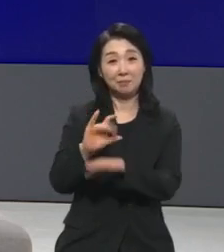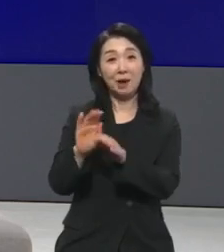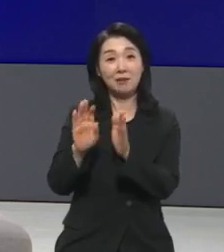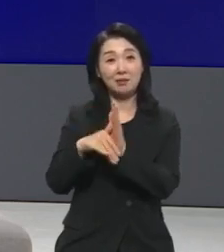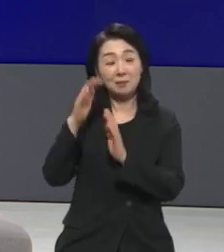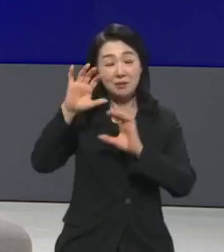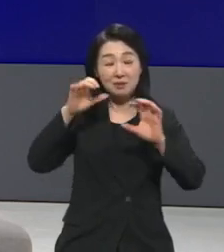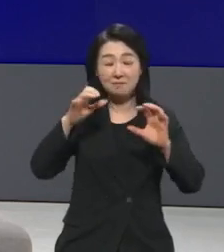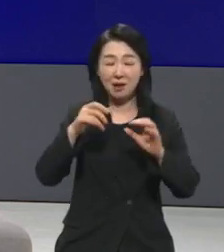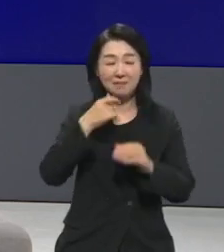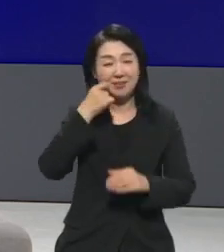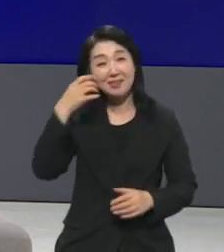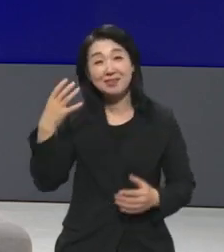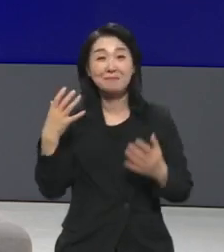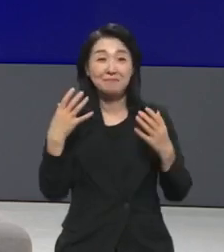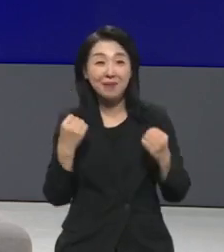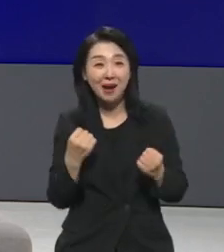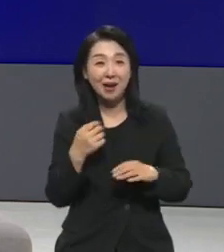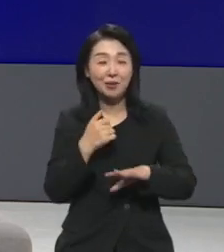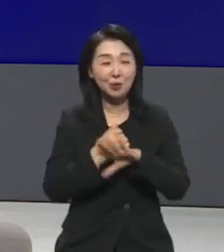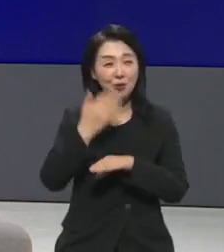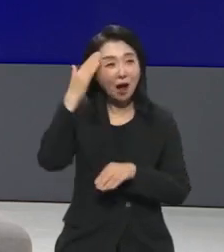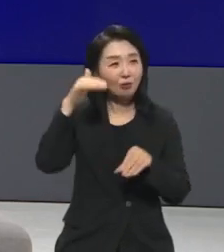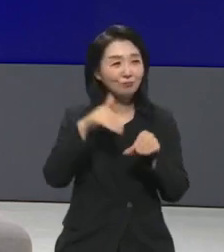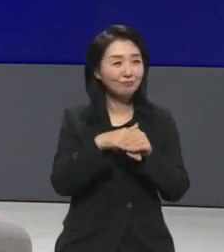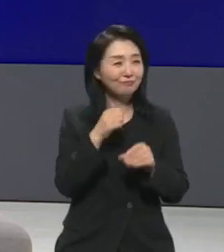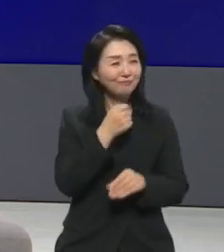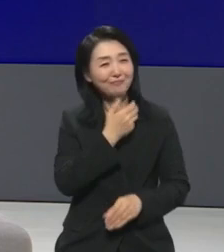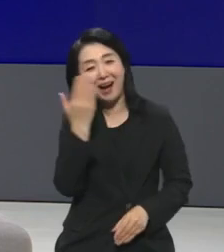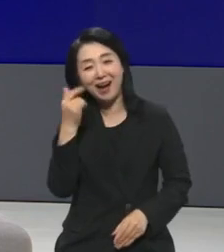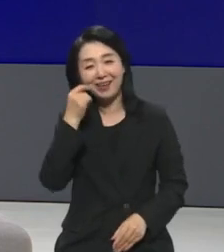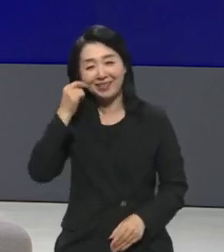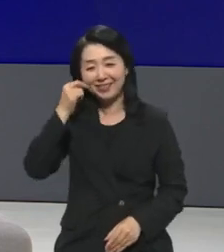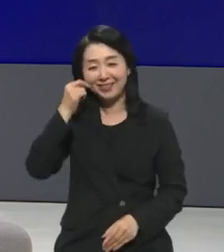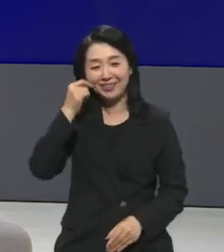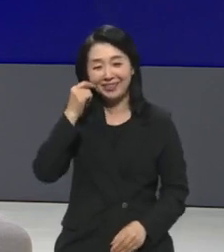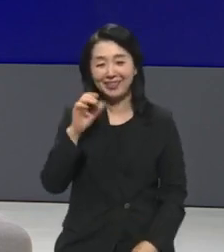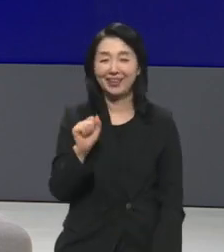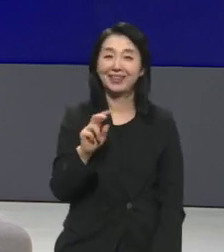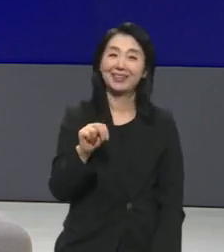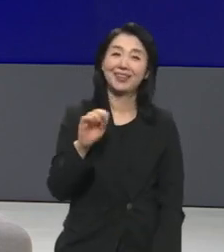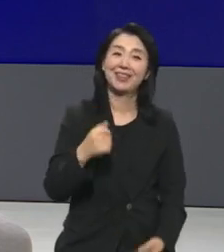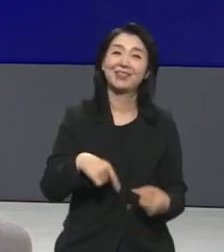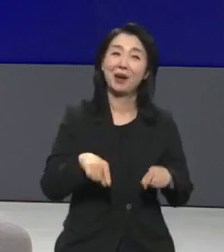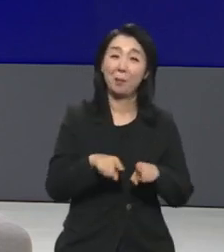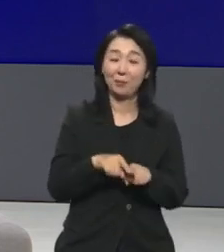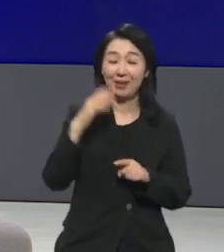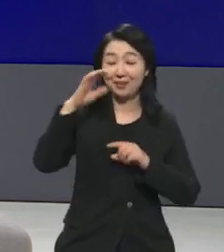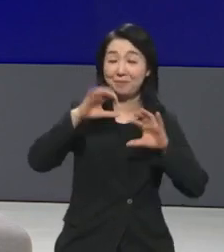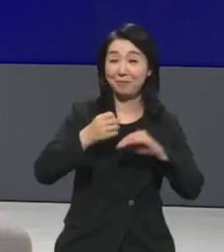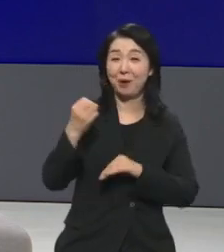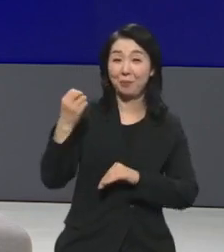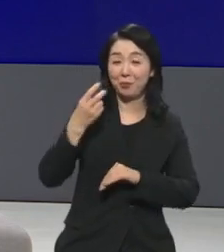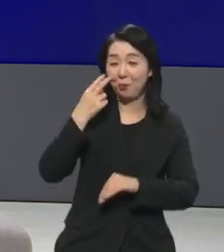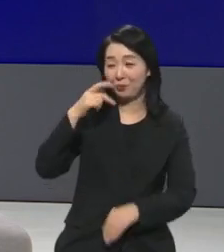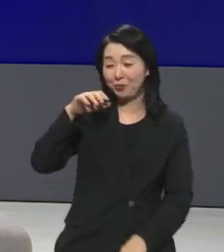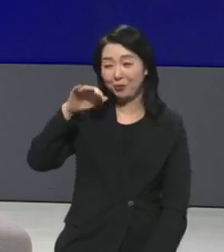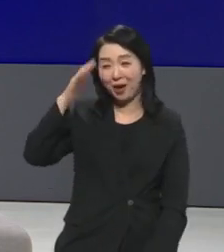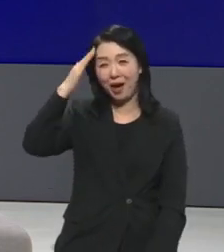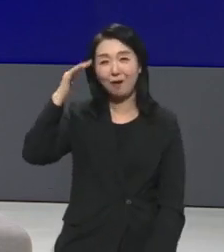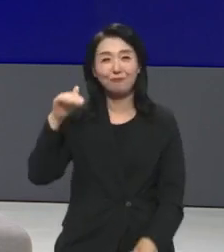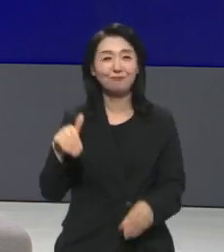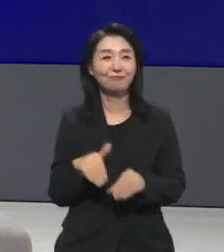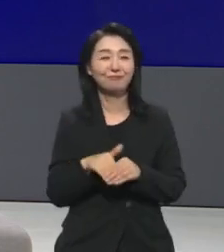열풍을 놓고 한국 문화에 대한 폭발적인 인기와 소셜미디어가 맞물리면서 김밥을 비롯해 미국에서 K컬처가